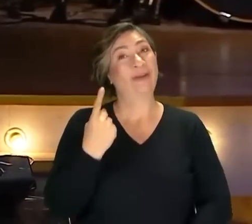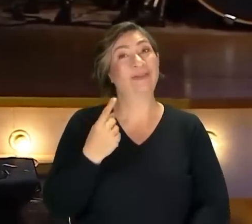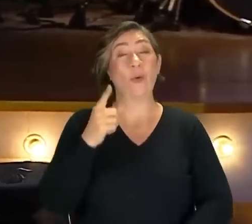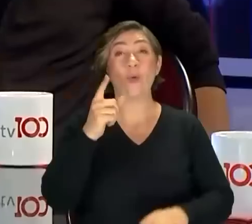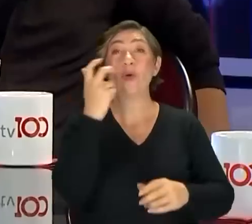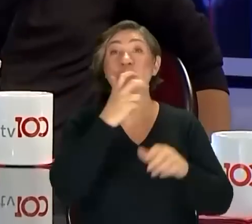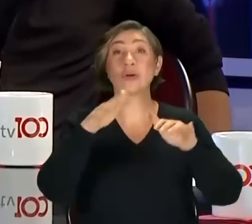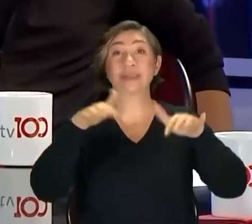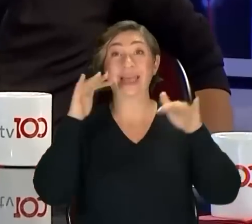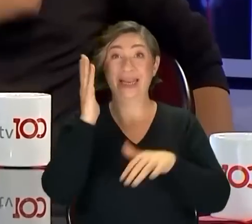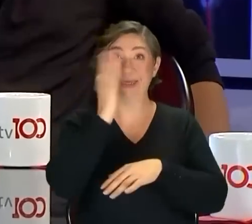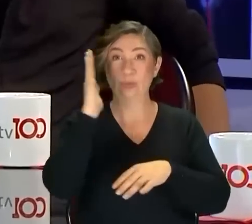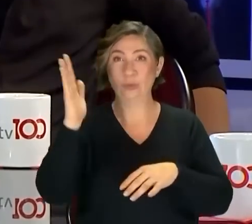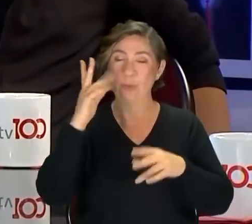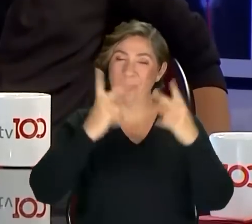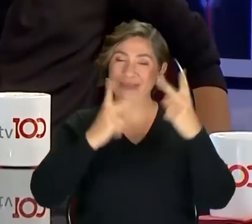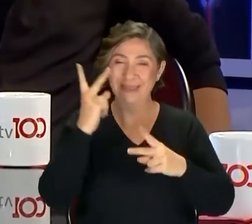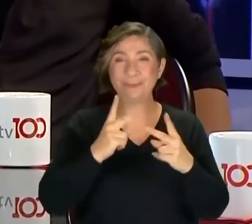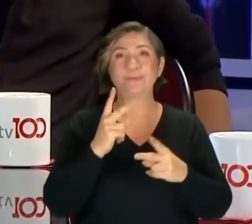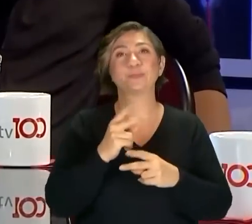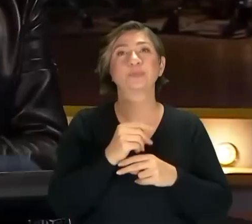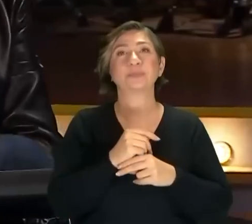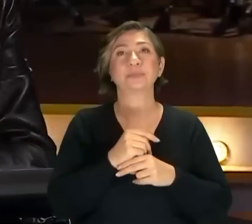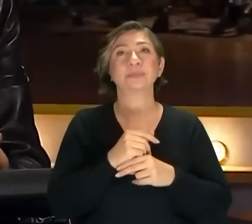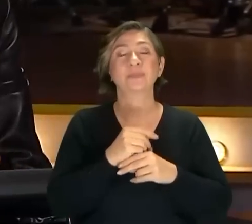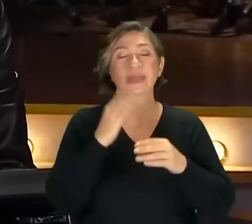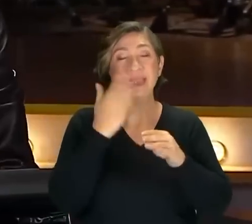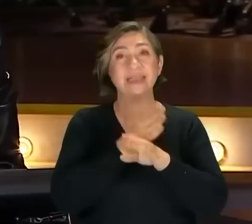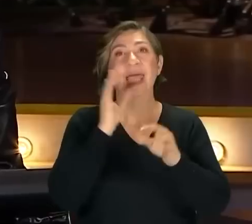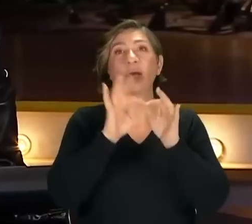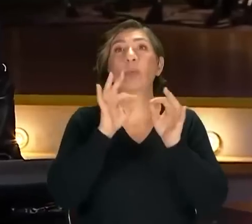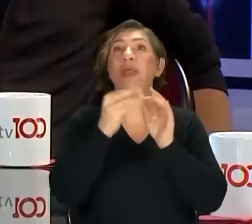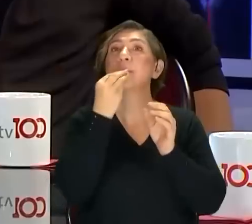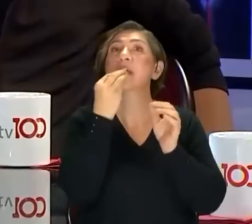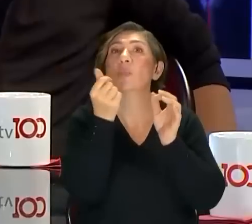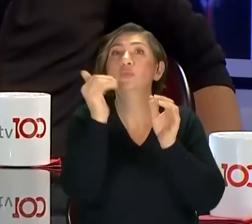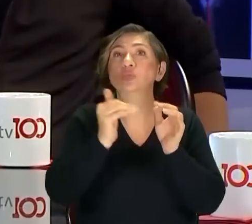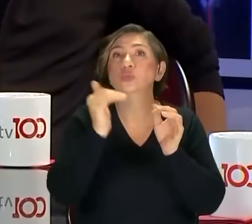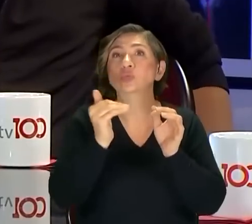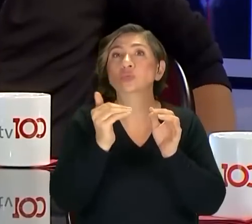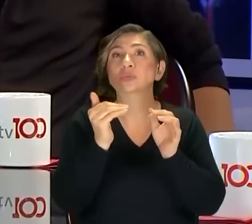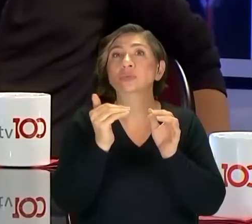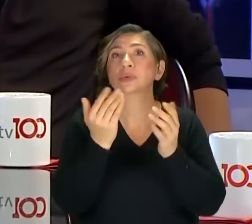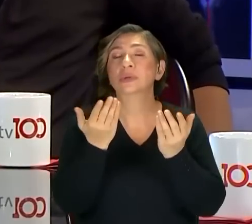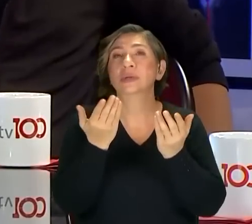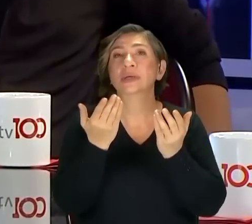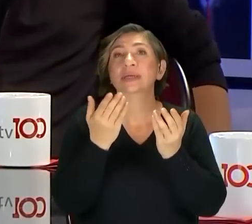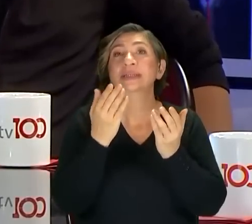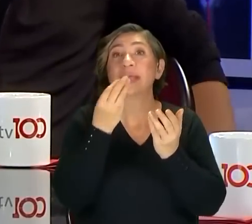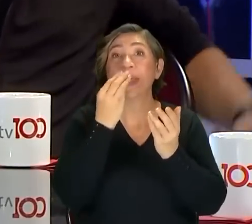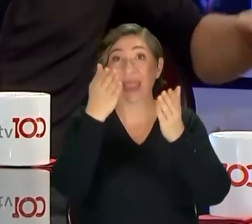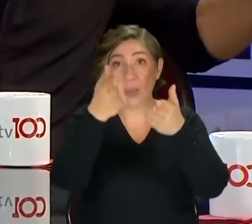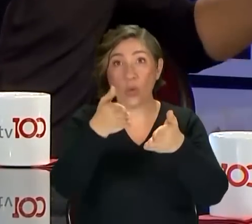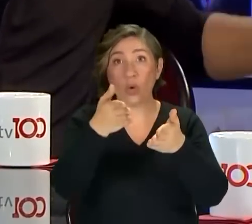O konserler, biz de konser yapıyoruz bazen işte Adana'da. Evet sen her yere gidiyorsun. Ya gerçekten ekonomik de yemekler. Yani gitmiyorlar. Yani sana geliyor